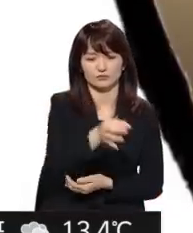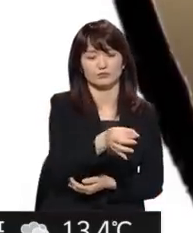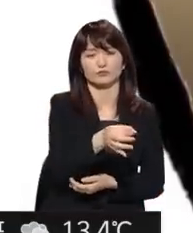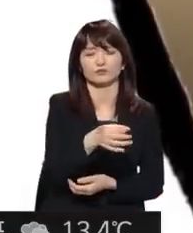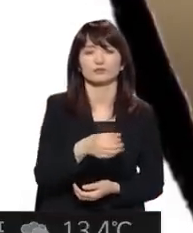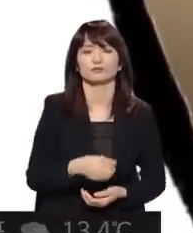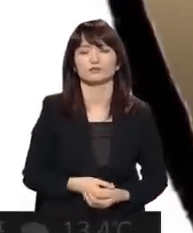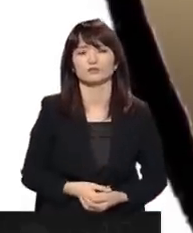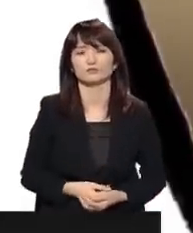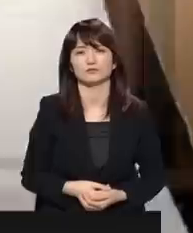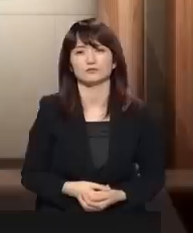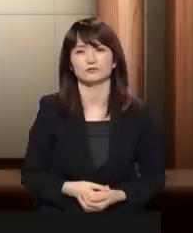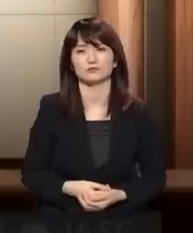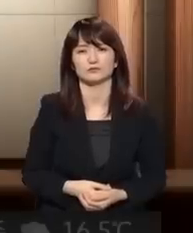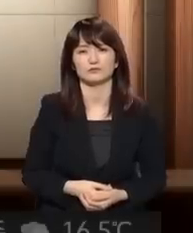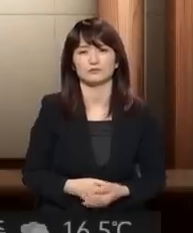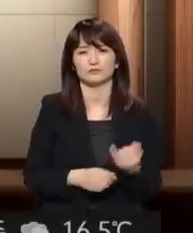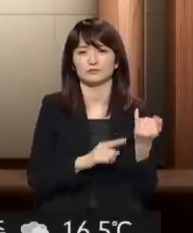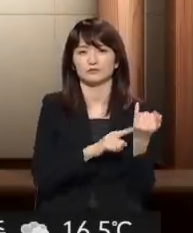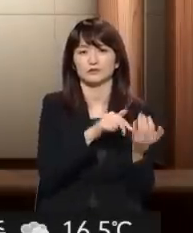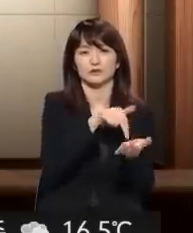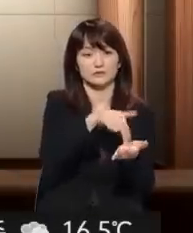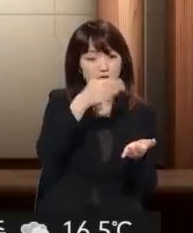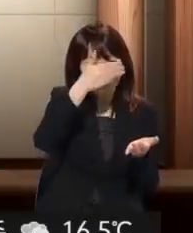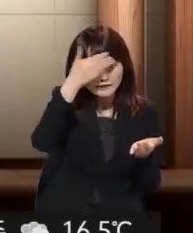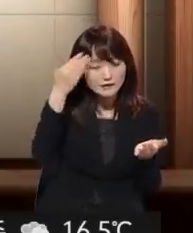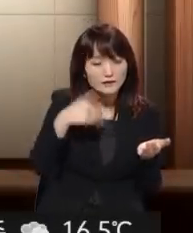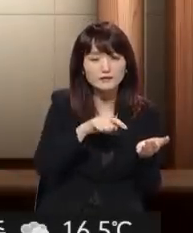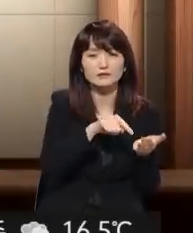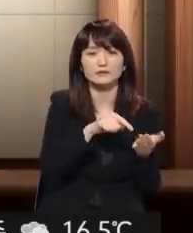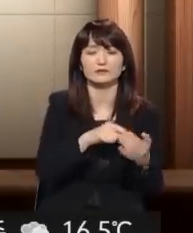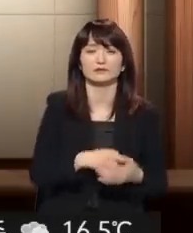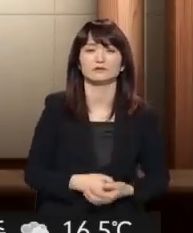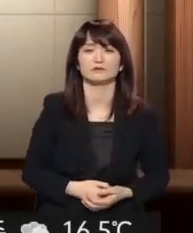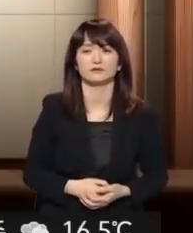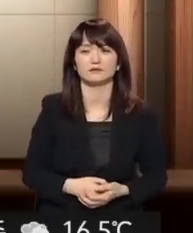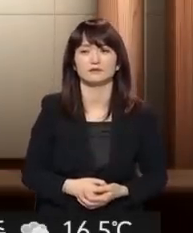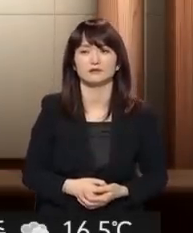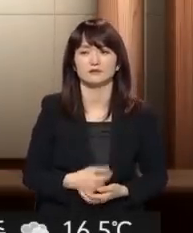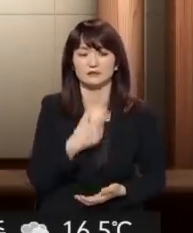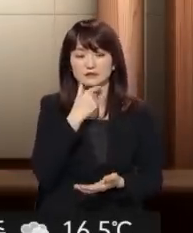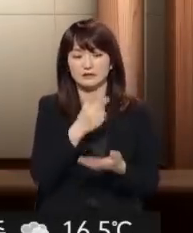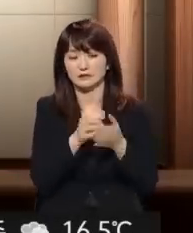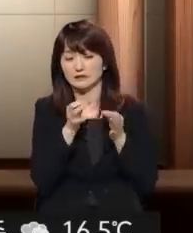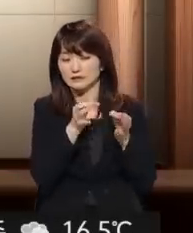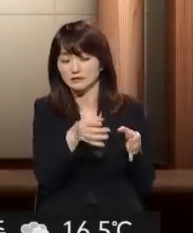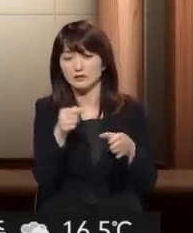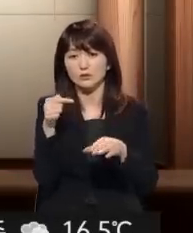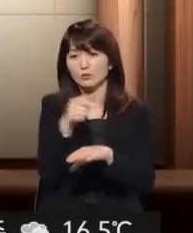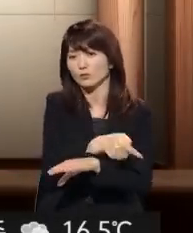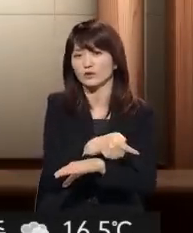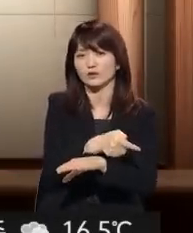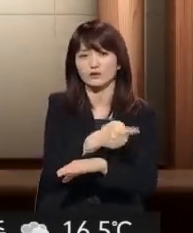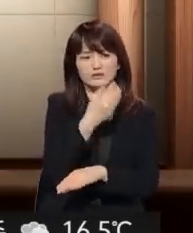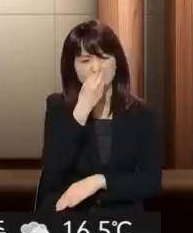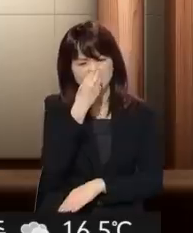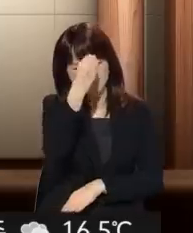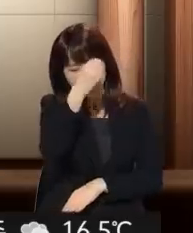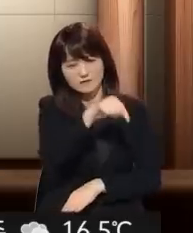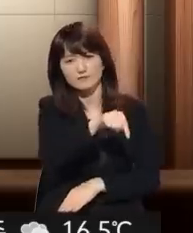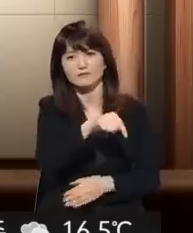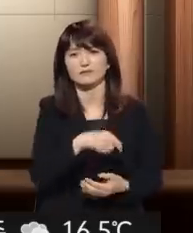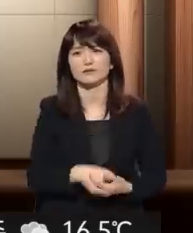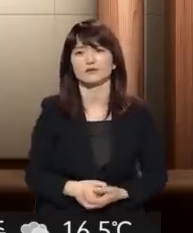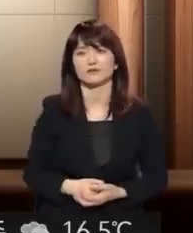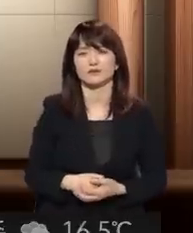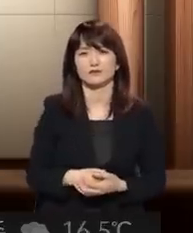이제 그나마이 여성 입장이 다행인게 이걸 속인 거 외에 다른 어떤 기망을 했다거나 뭐